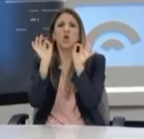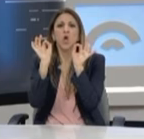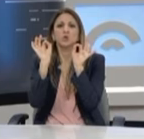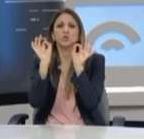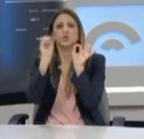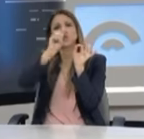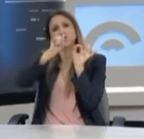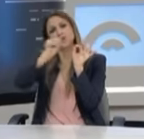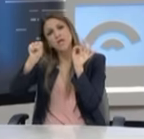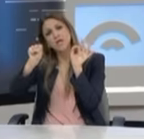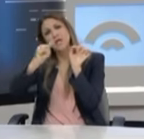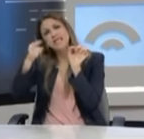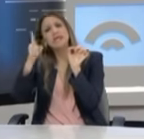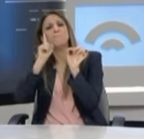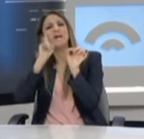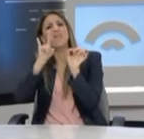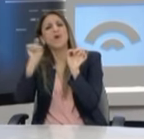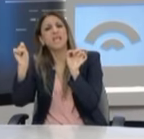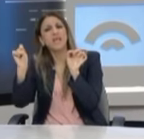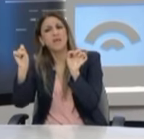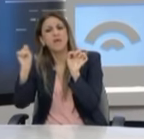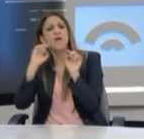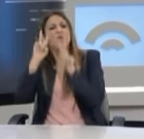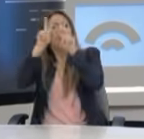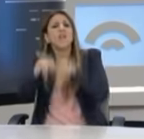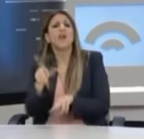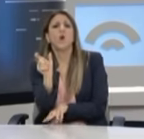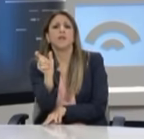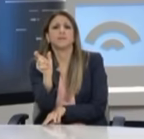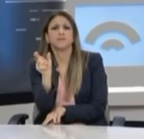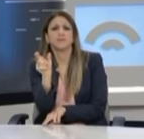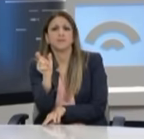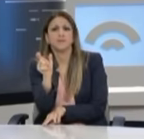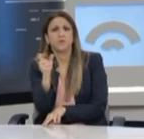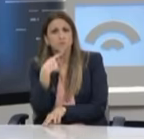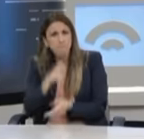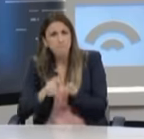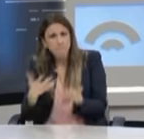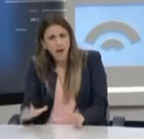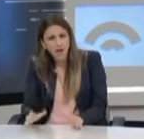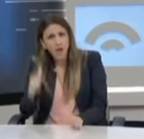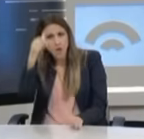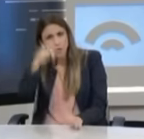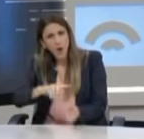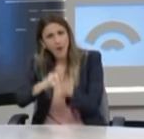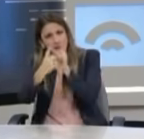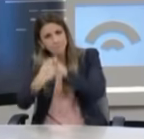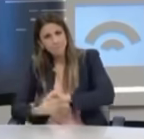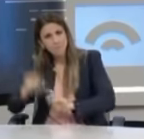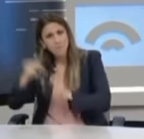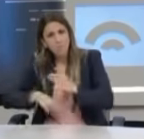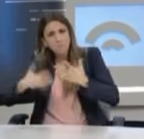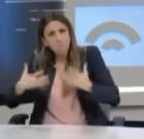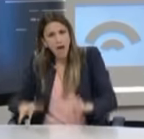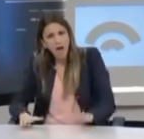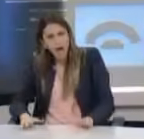μακεδονικός-μακεδονική και δεν αναγνωρίζει τους κωδικούς MK και MKD. Αυτά που εσείς ακριβώς υπογράψατε. Εσείς τα λέγατε με